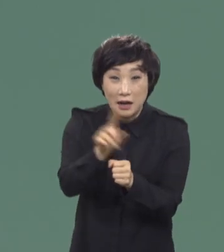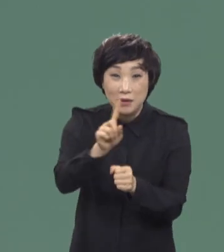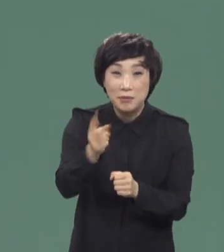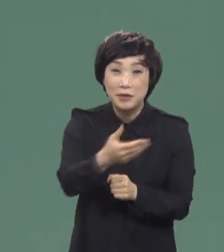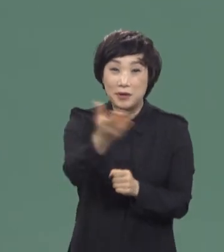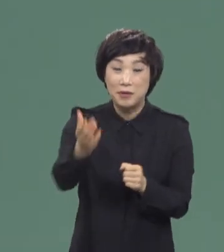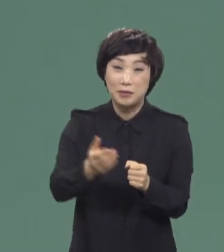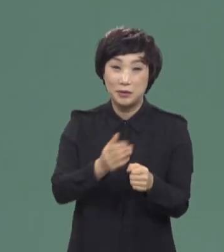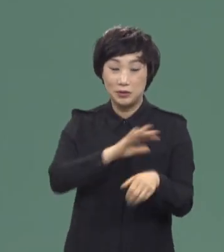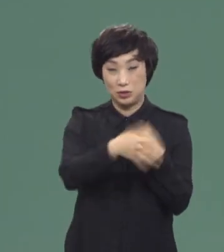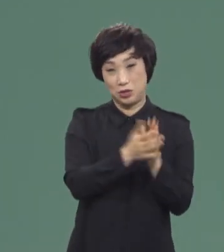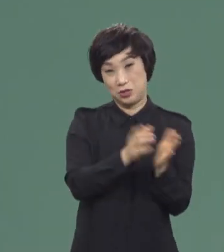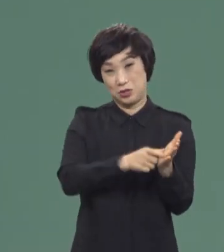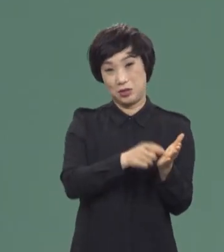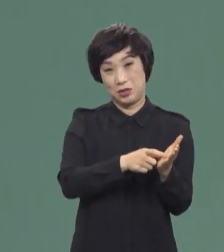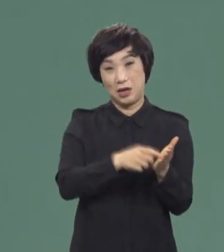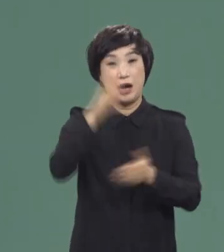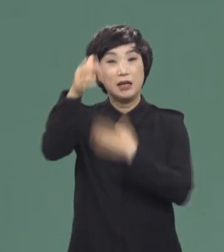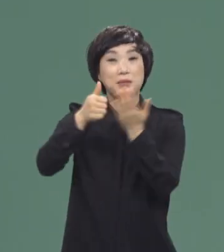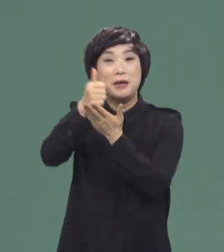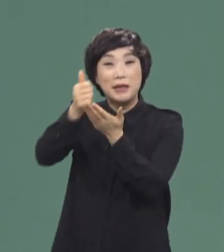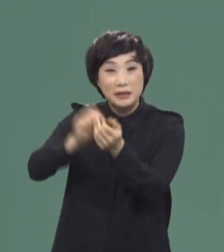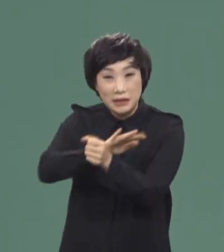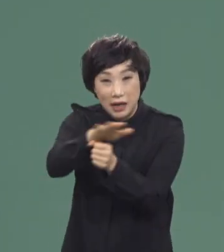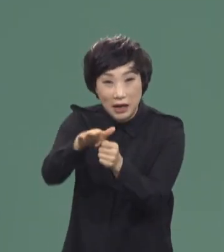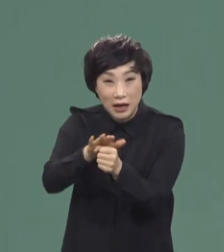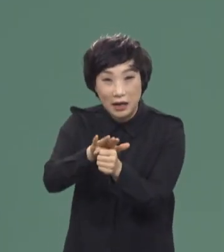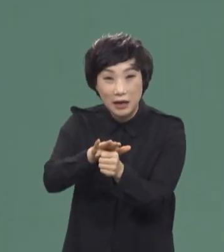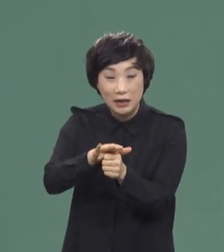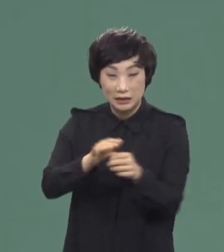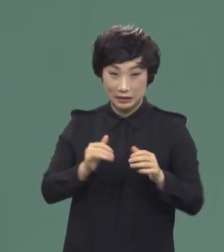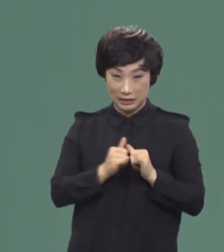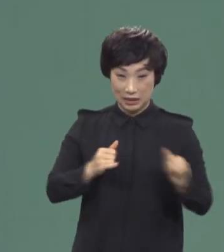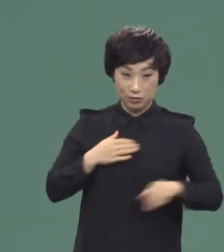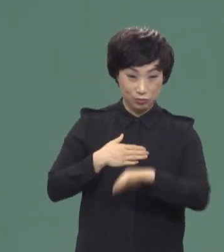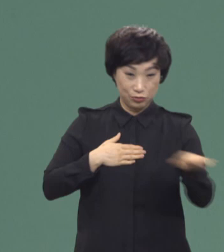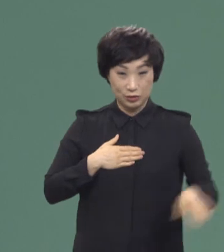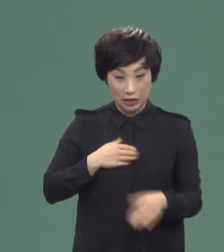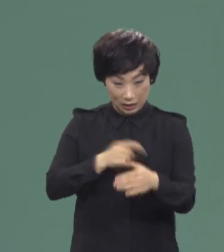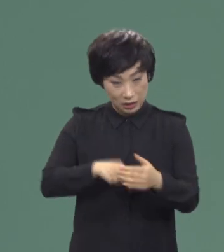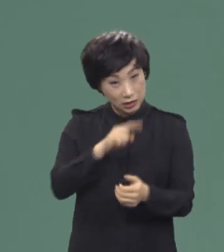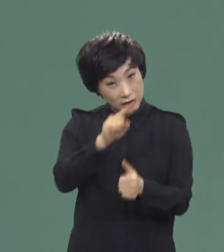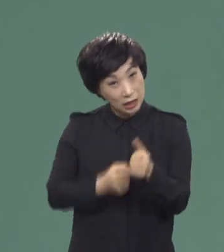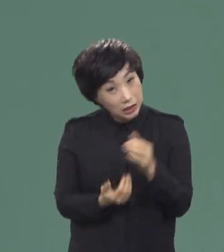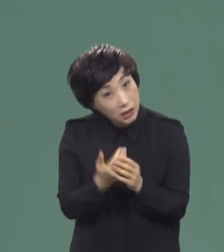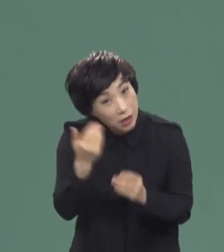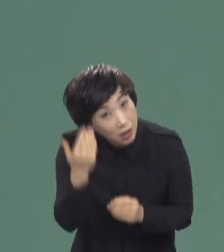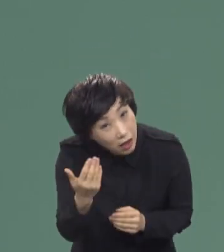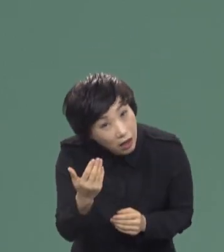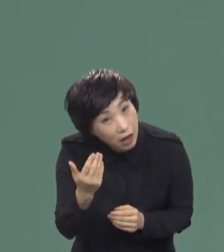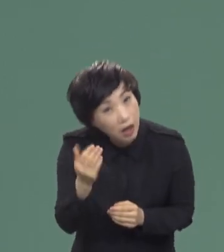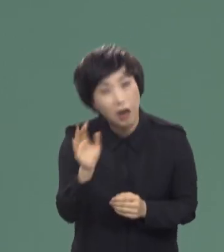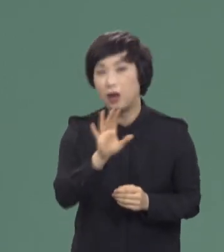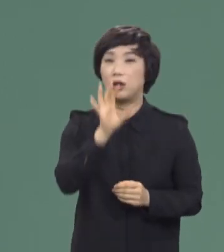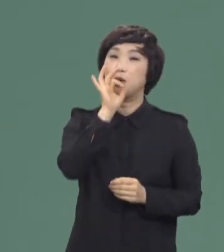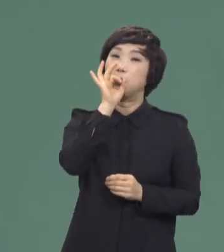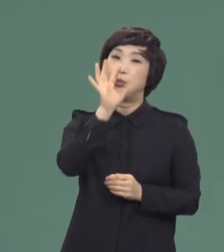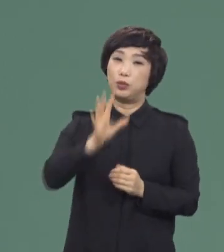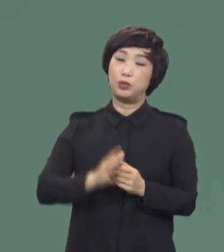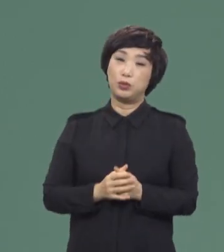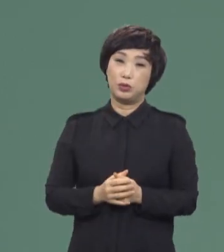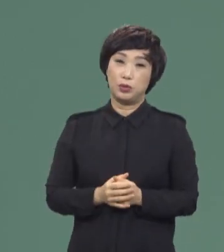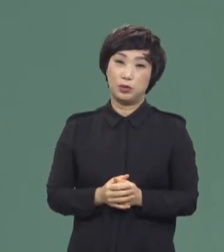성경이 말하는 하나님의 사랑이 우리 인간들 속에서 나올 수 있느냐 없다 이 말입니다